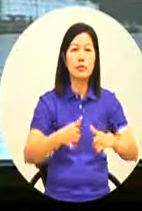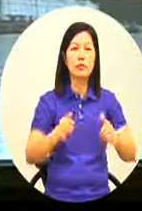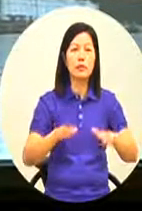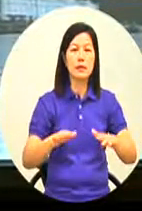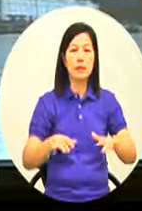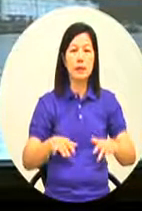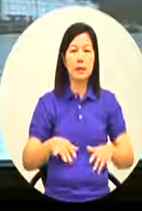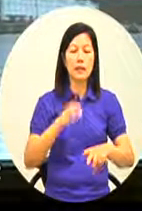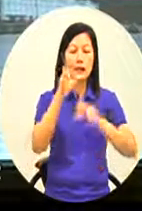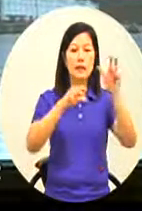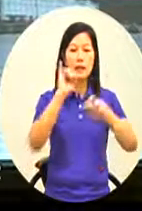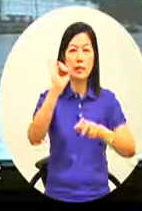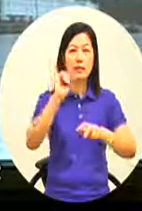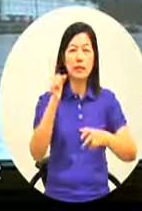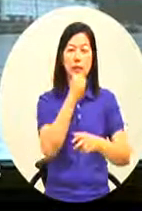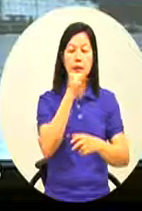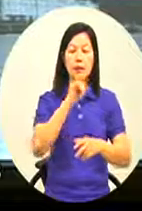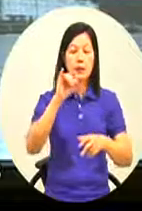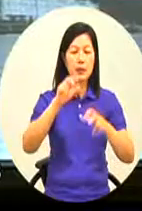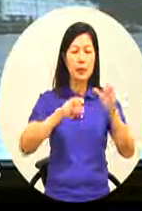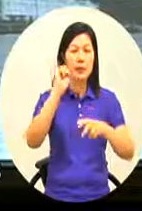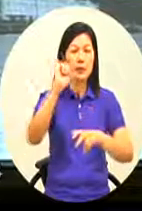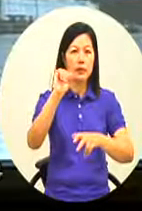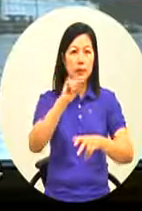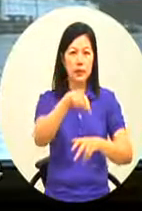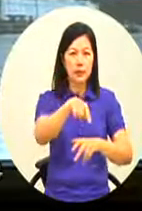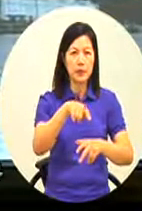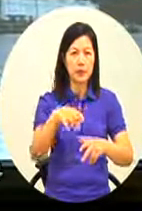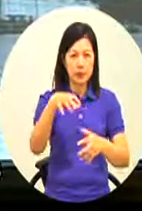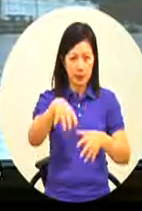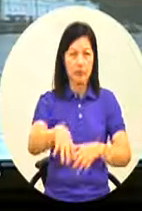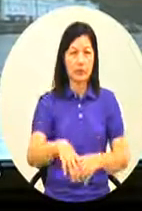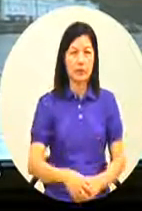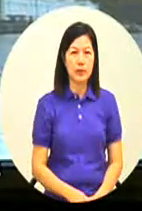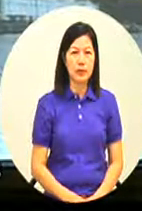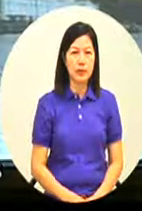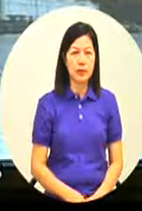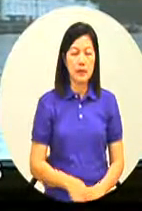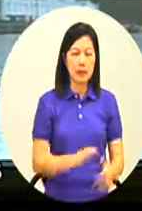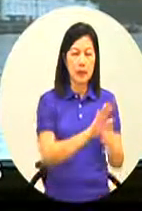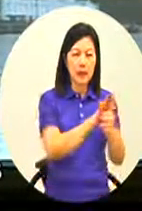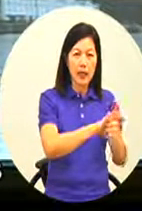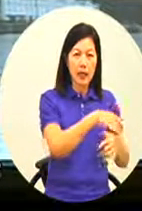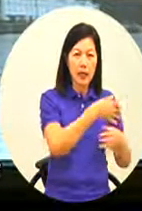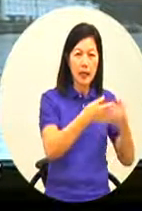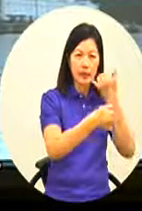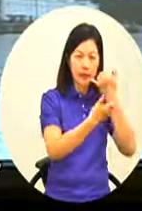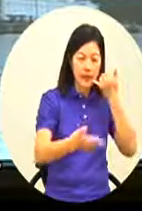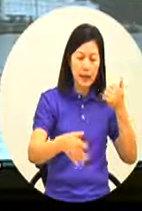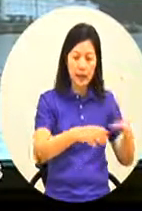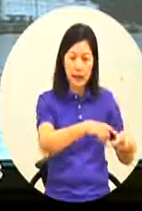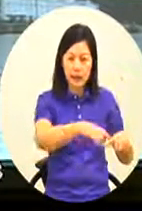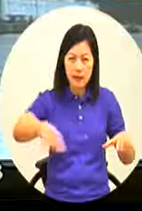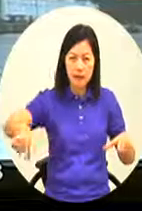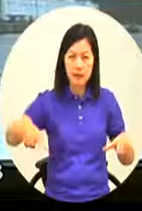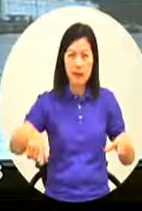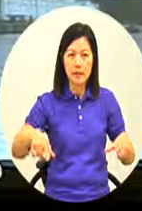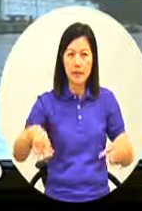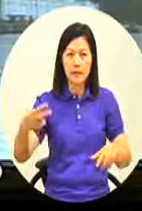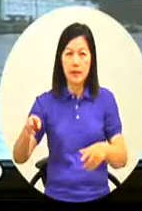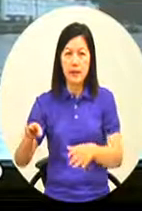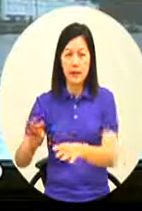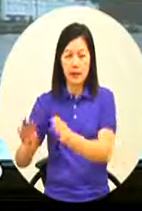经搬走了。那它这个是沿着爱河，那田丁仓库为什么会有田丁仓库？因为旁边有一